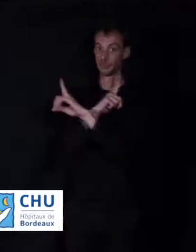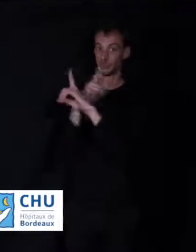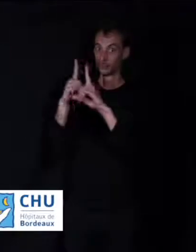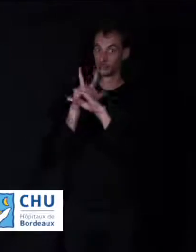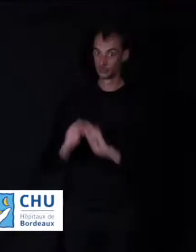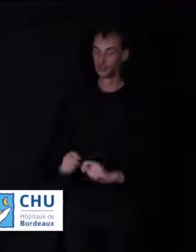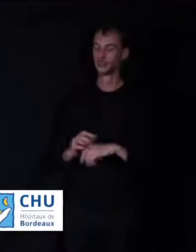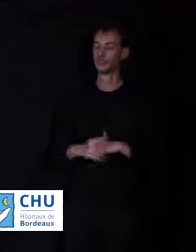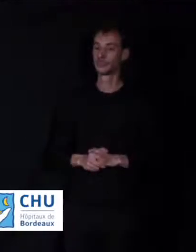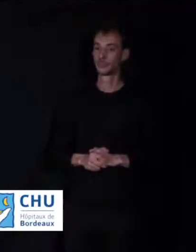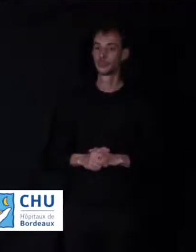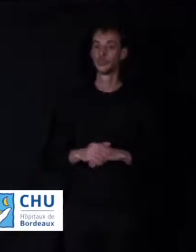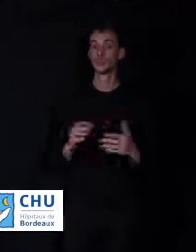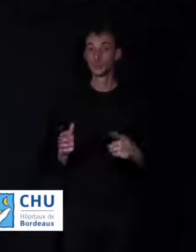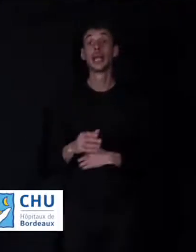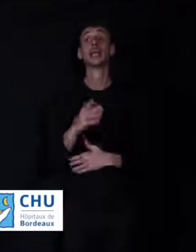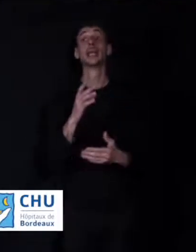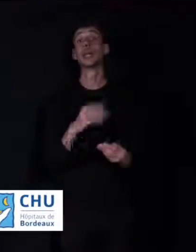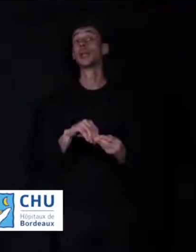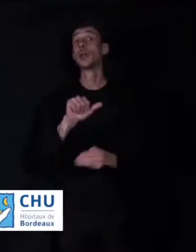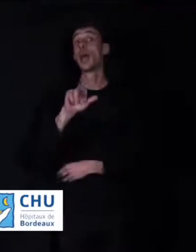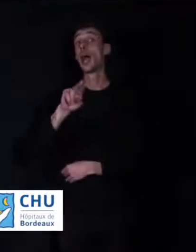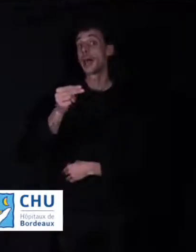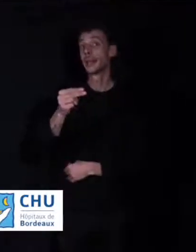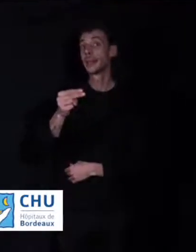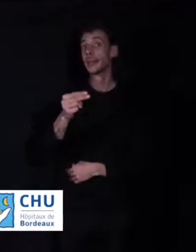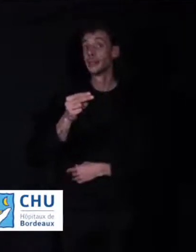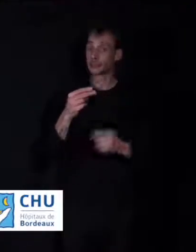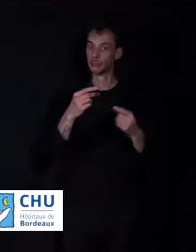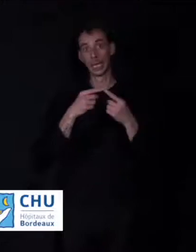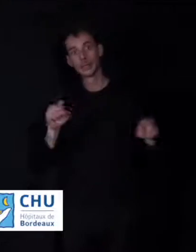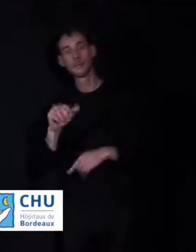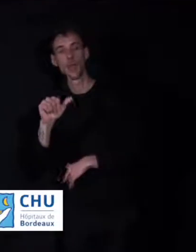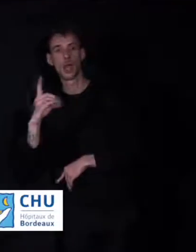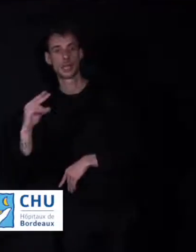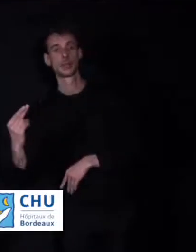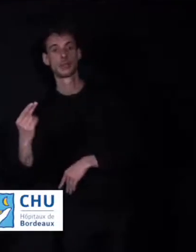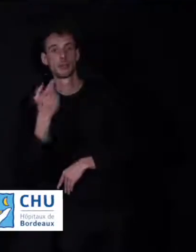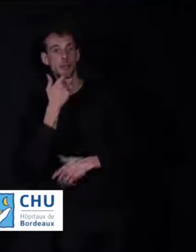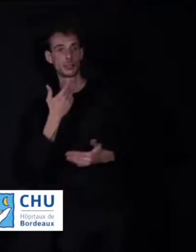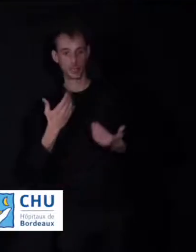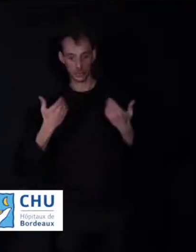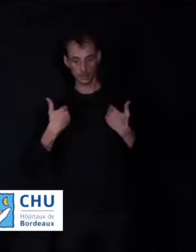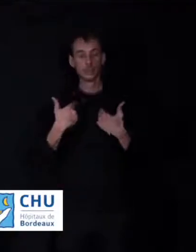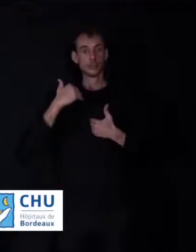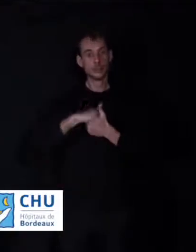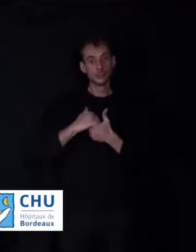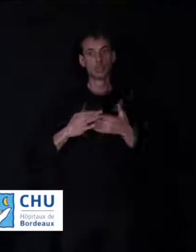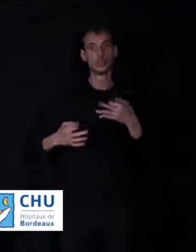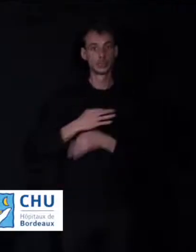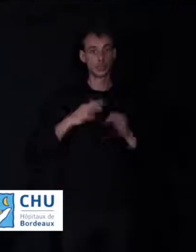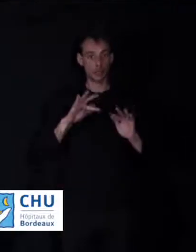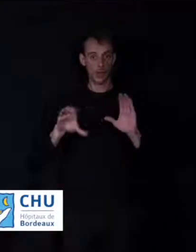également, c'est que l'ARN messager, ce n'est pas de l'ADN, et donc il ne va pas s'intégrer dans les cellules de l'hôte et perturber notre